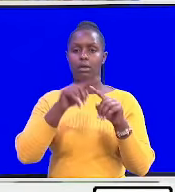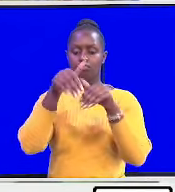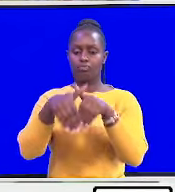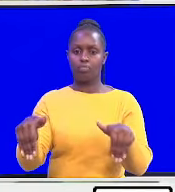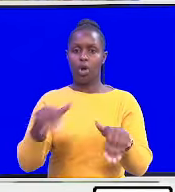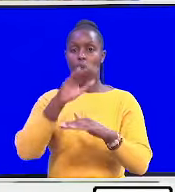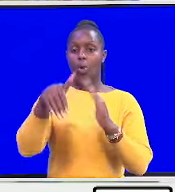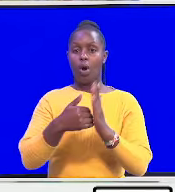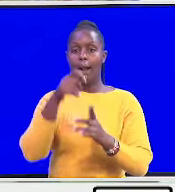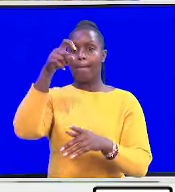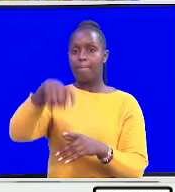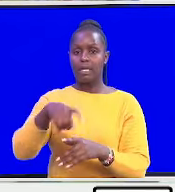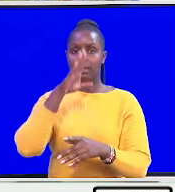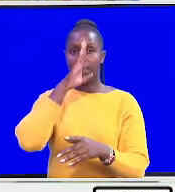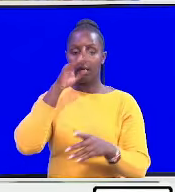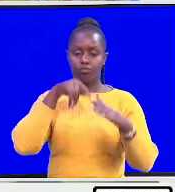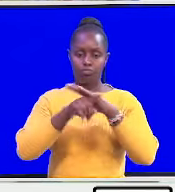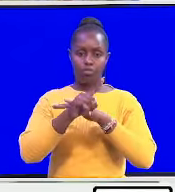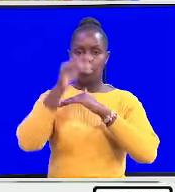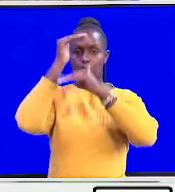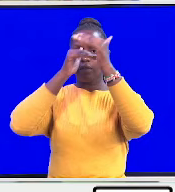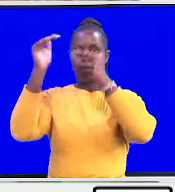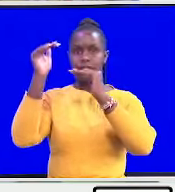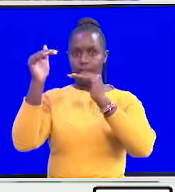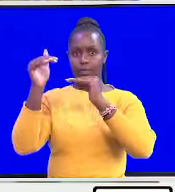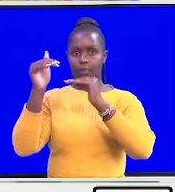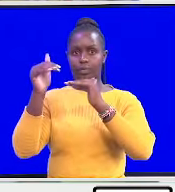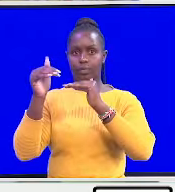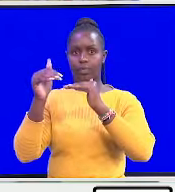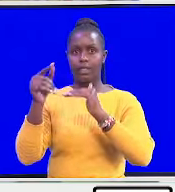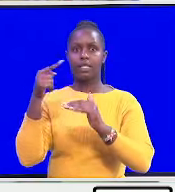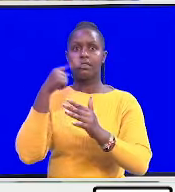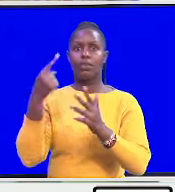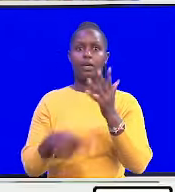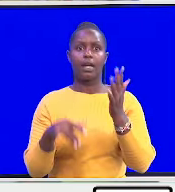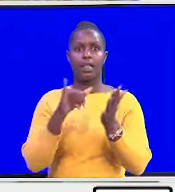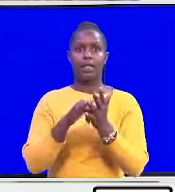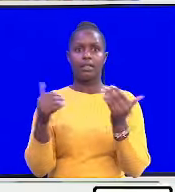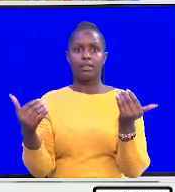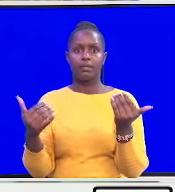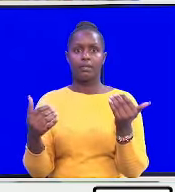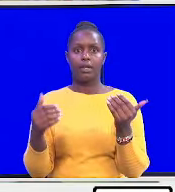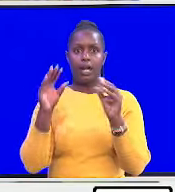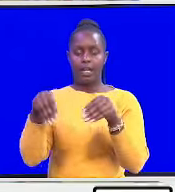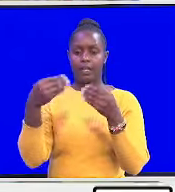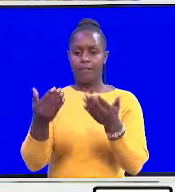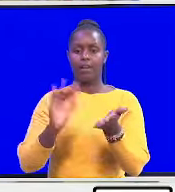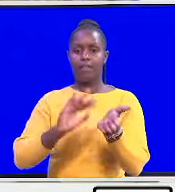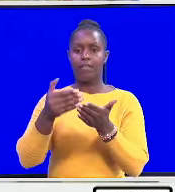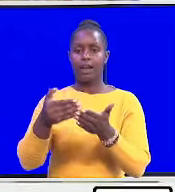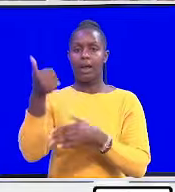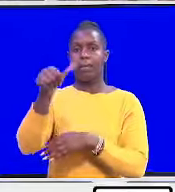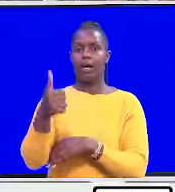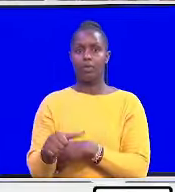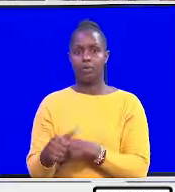akose kuingia katika chuo kikuu ama taasisi kwa kisingizio kwamba bado hajaweza kupatiwa mkopo ama kupatiwa fedha